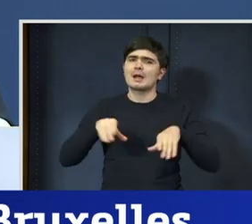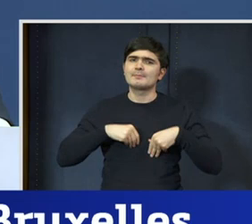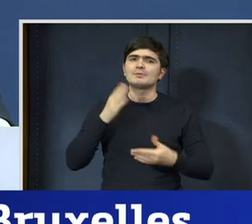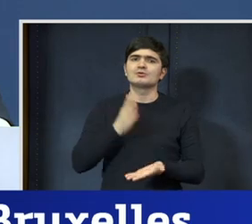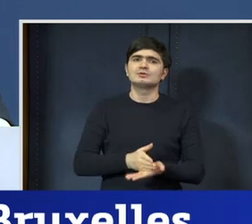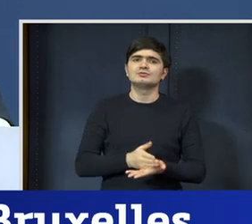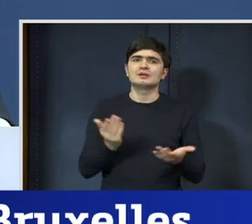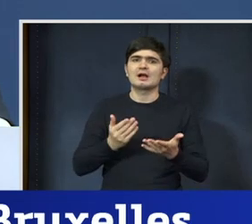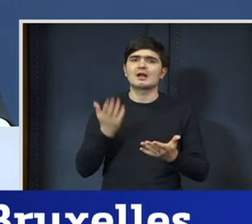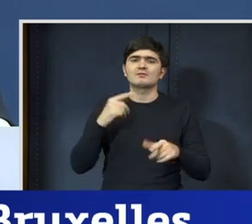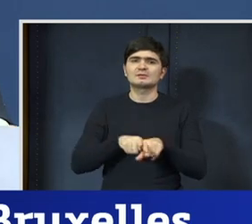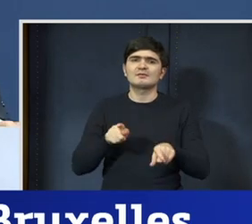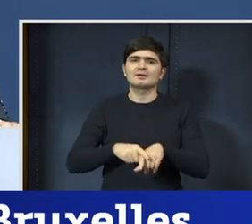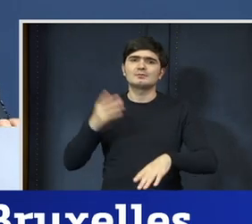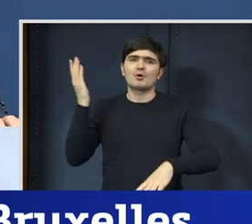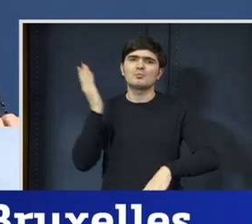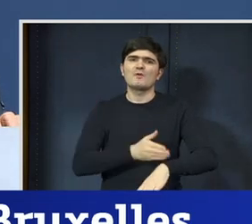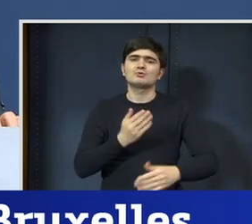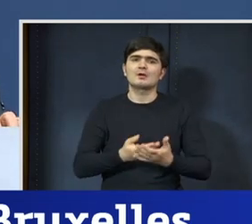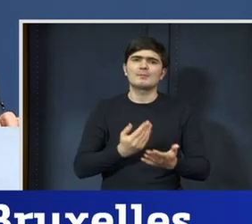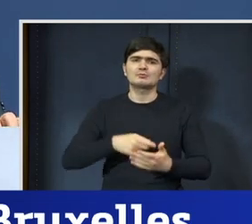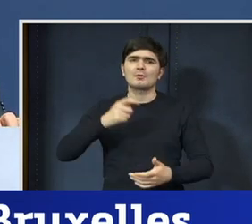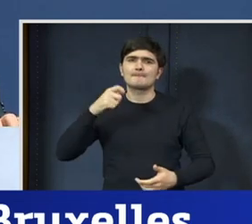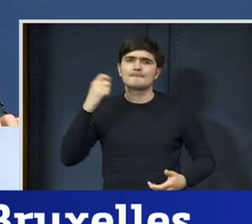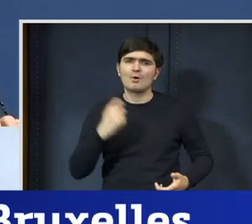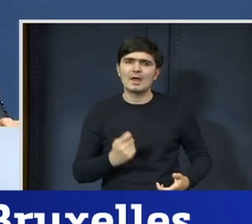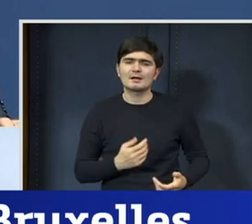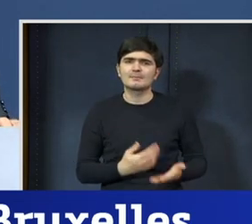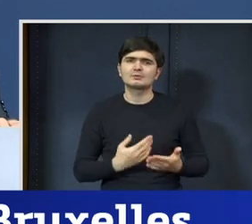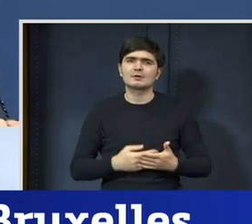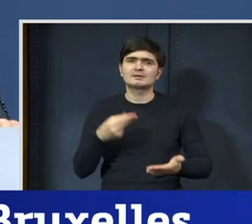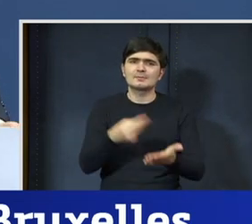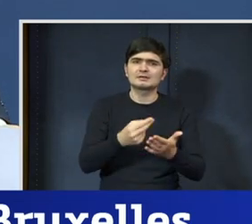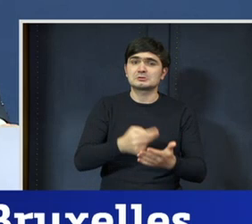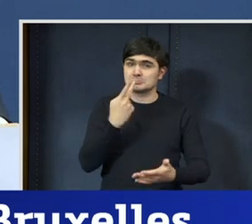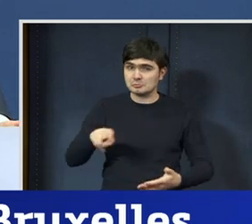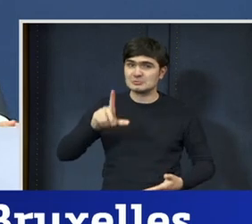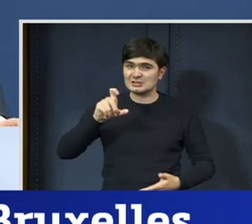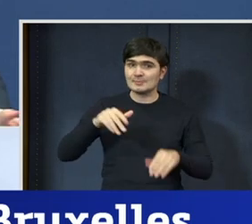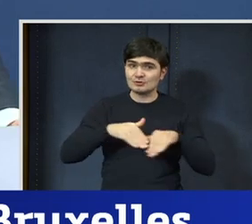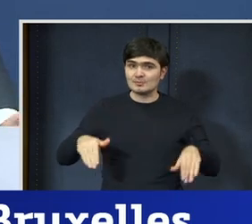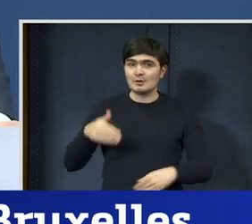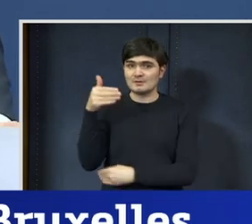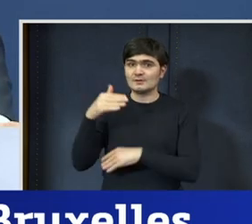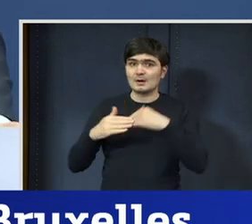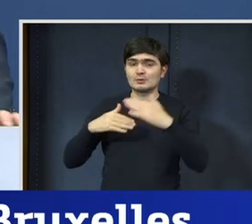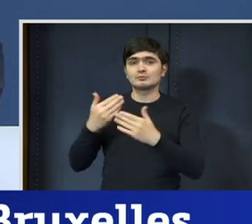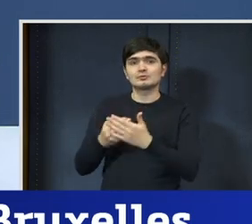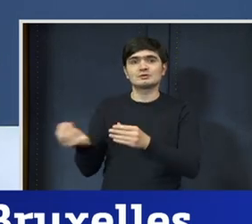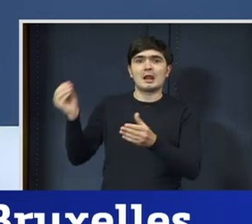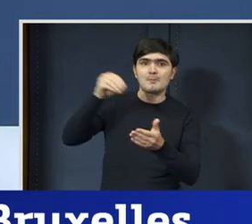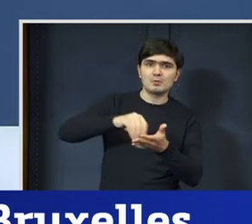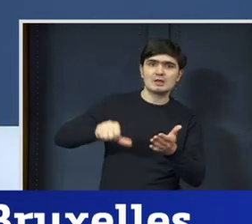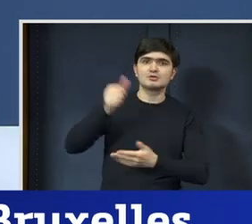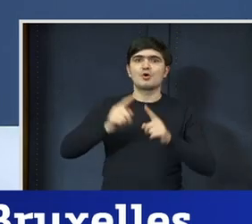o decizie care a căzut ca o secură pe acest proiect de plata a 270 de milioane către acest constructor, de repunere în